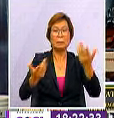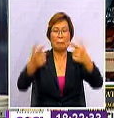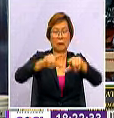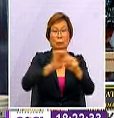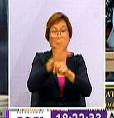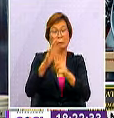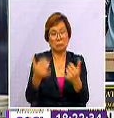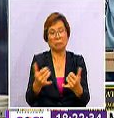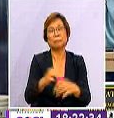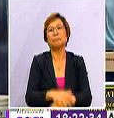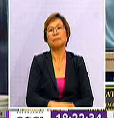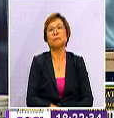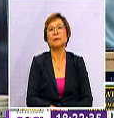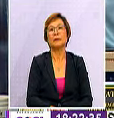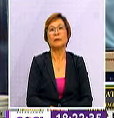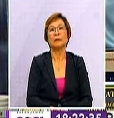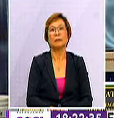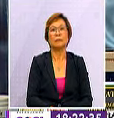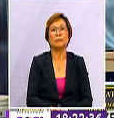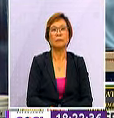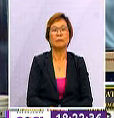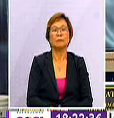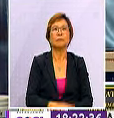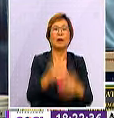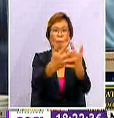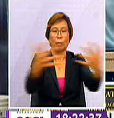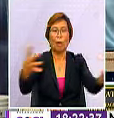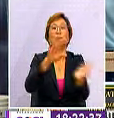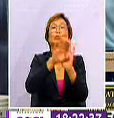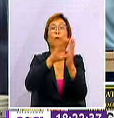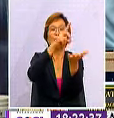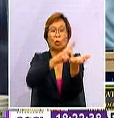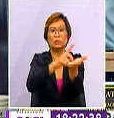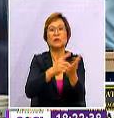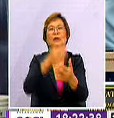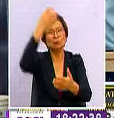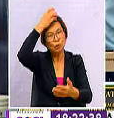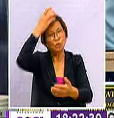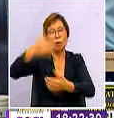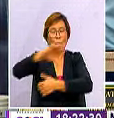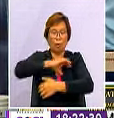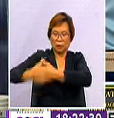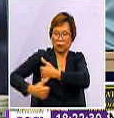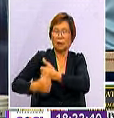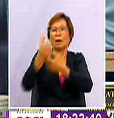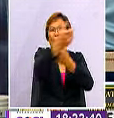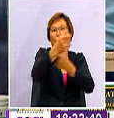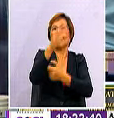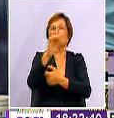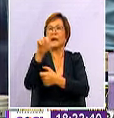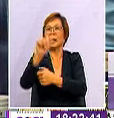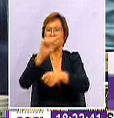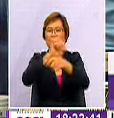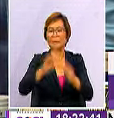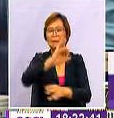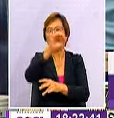pandemik COVID-19. Anggota barisan hadapan seperti doktor, jururawat, polis, tentera, anggota bomba, rela,